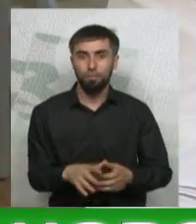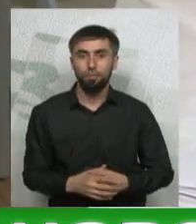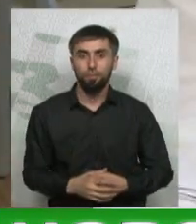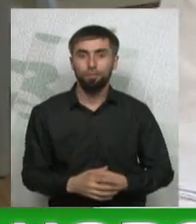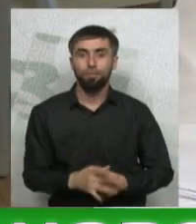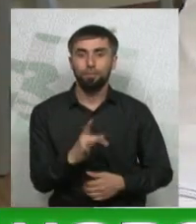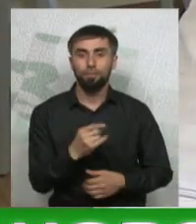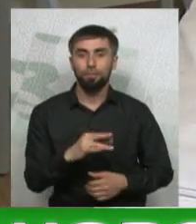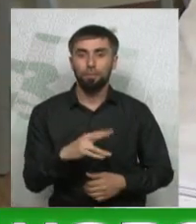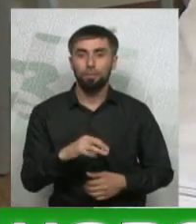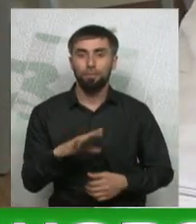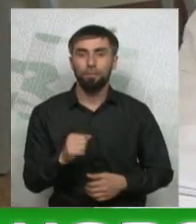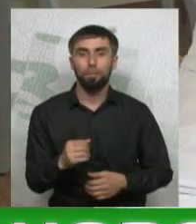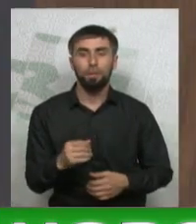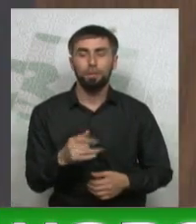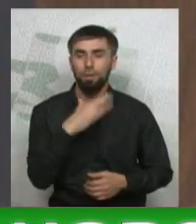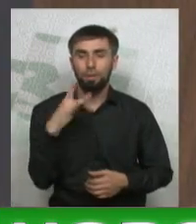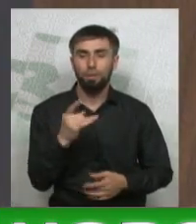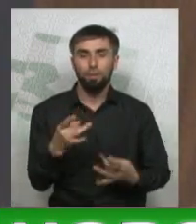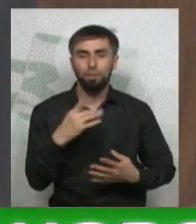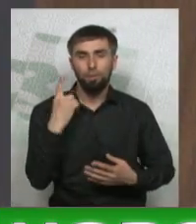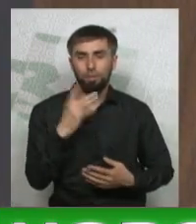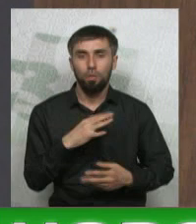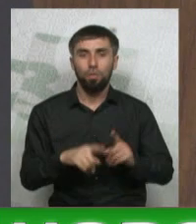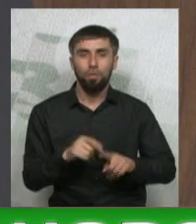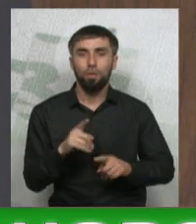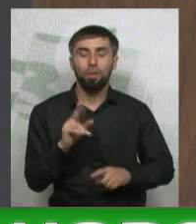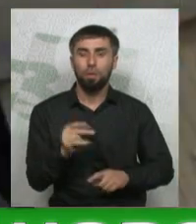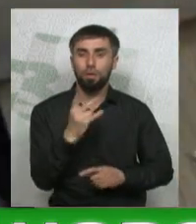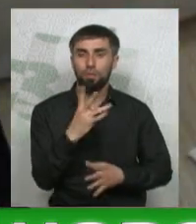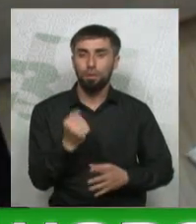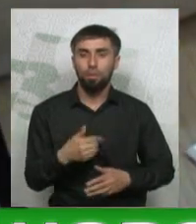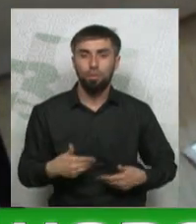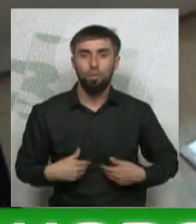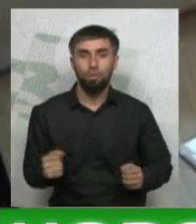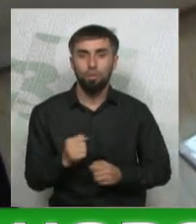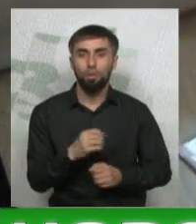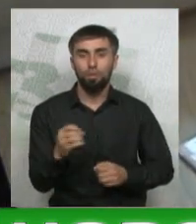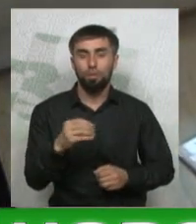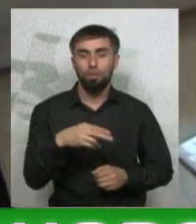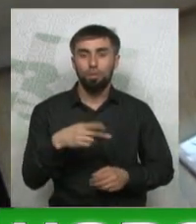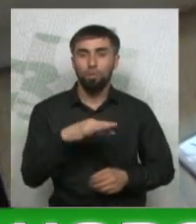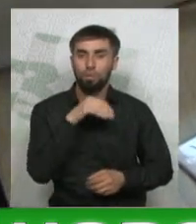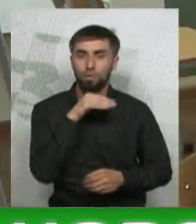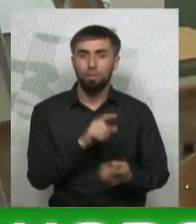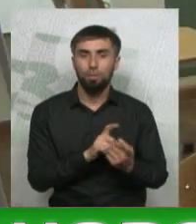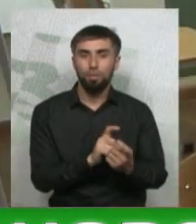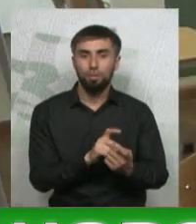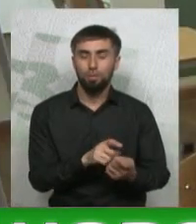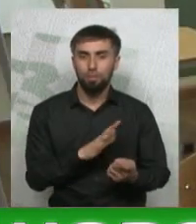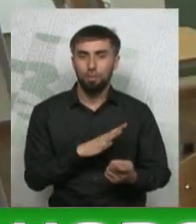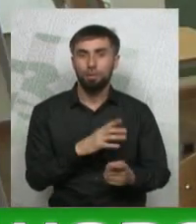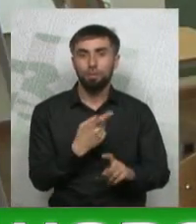войны. Раяна Мистоева не раз слышала из уст своих родителей о том, как, несмотря на голод, холод, ее прадедушка боролся с